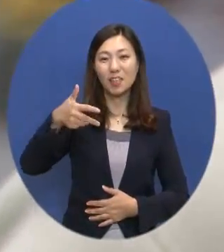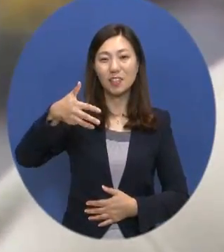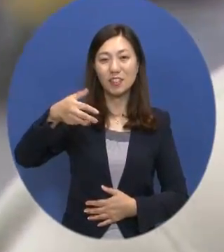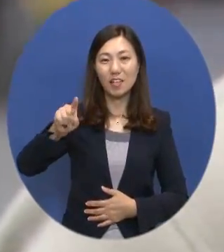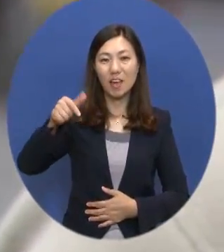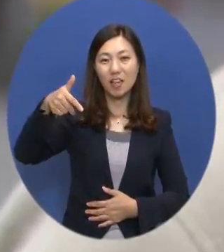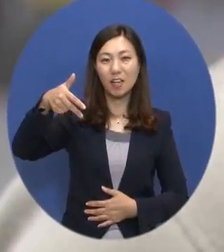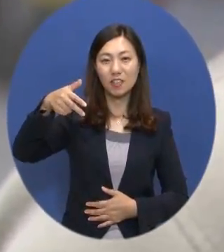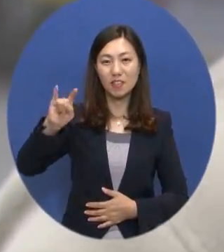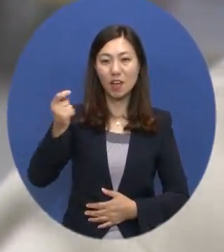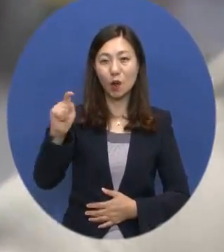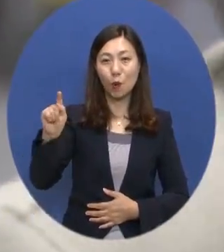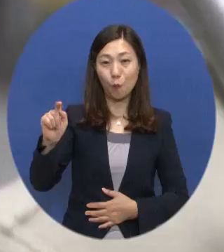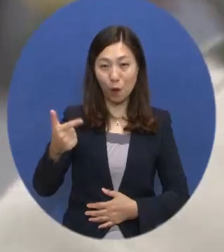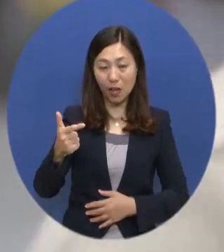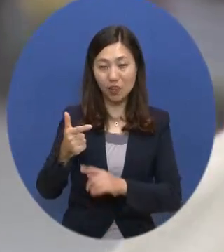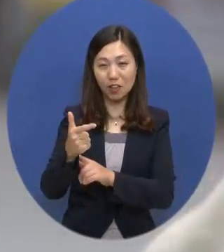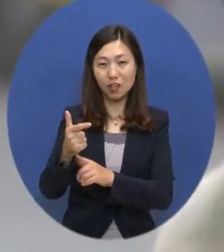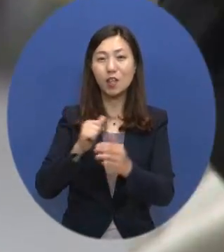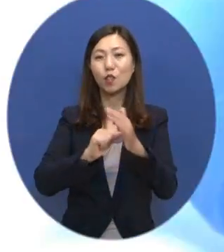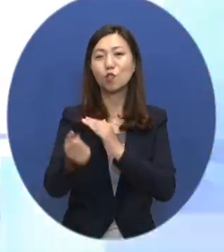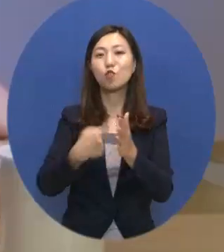제작진이 깜짝 선물을 준비했습니다.